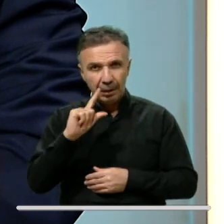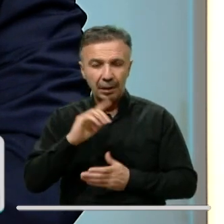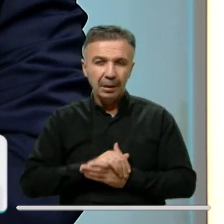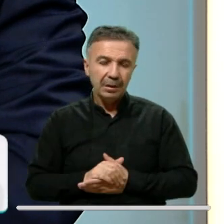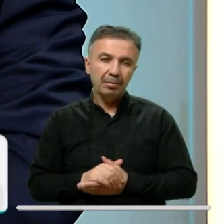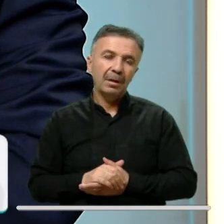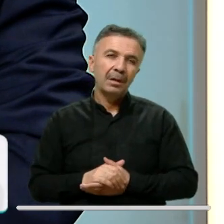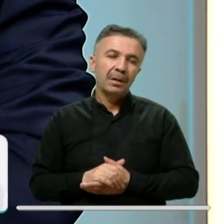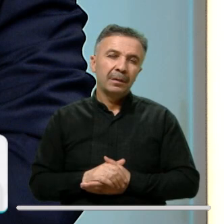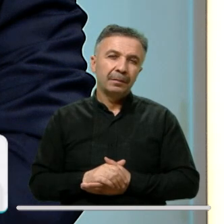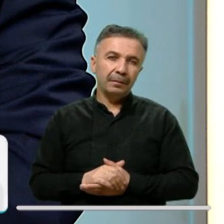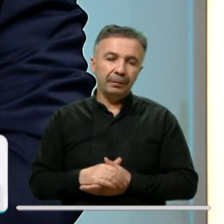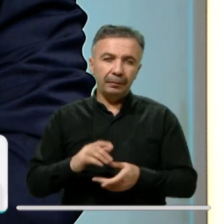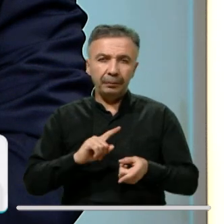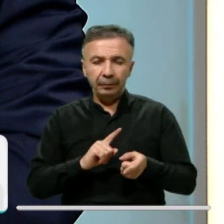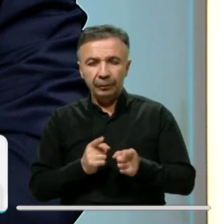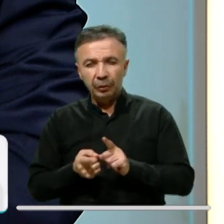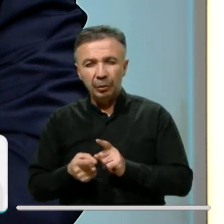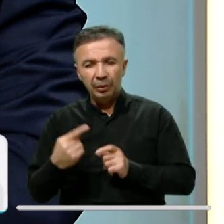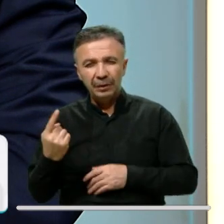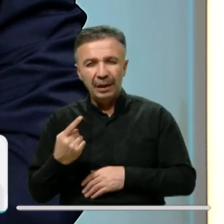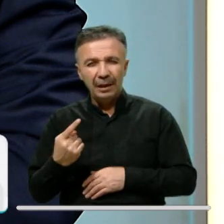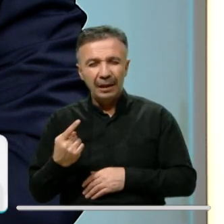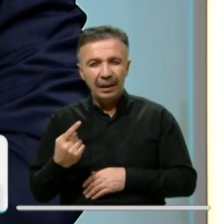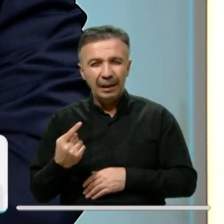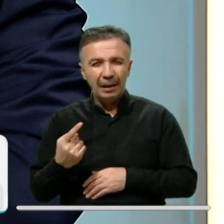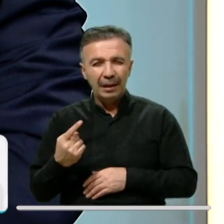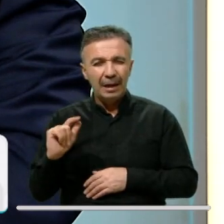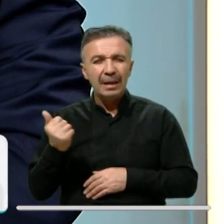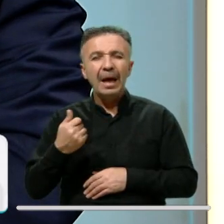Daha doğrusu bu tür şeylere çok fazla değer vermemek lazım.